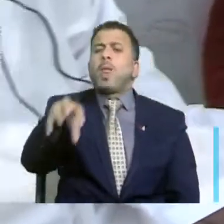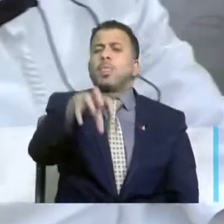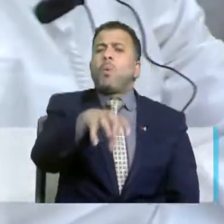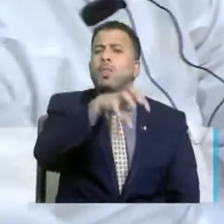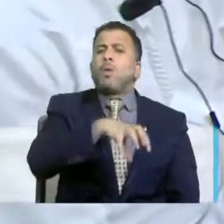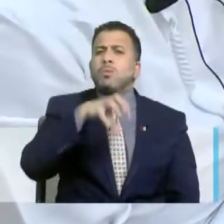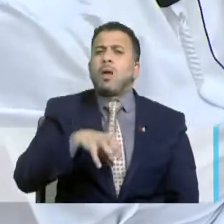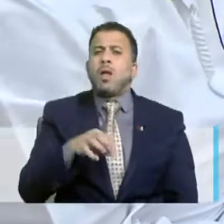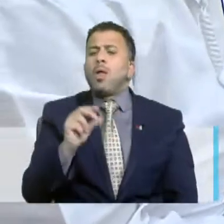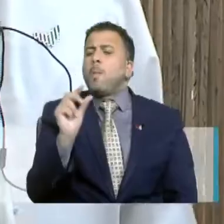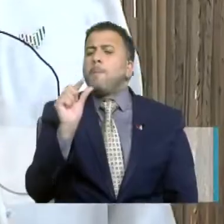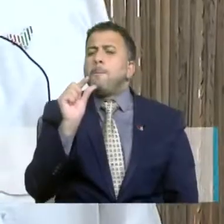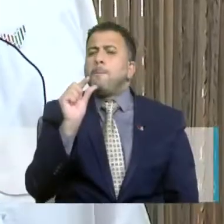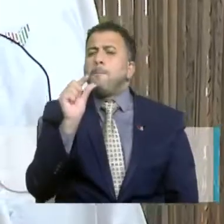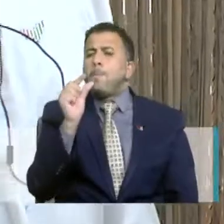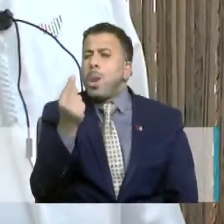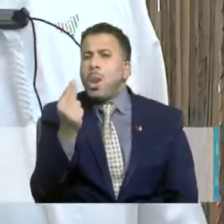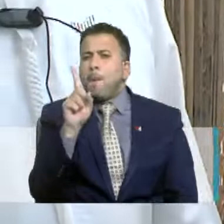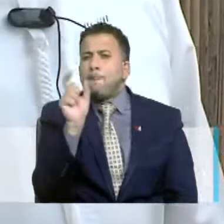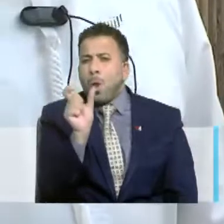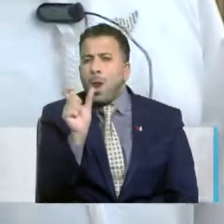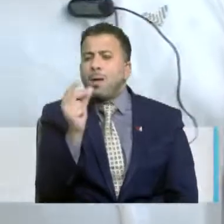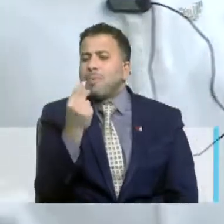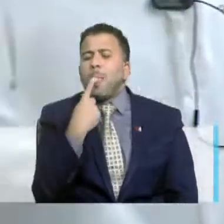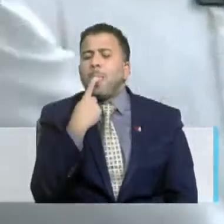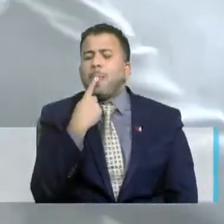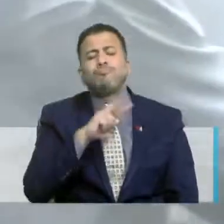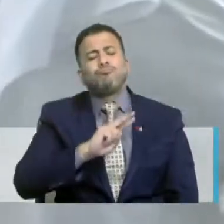أنواع البن والنكهات المختلفة له.